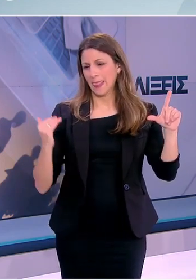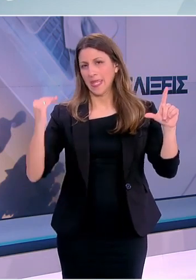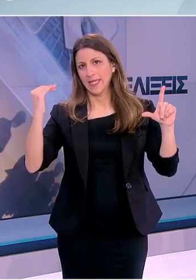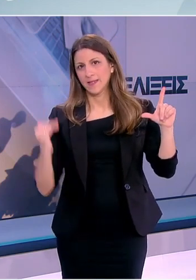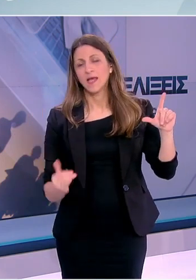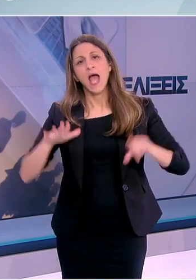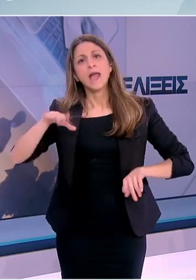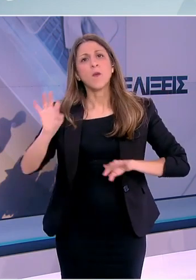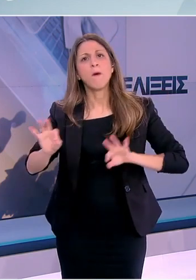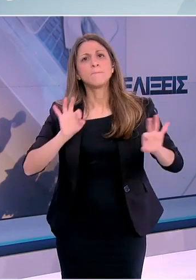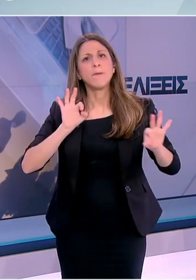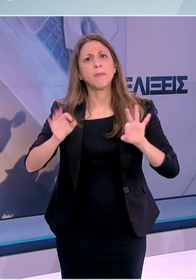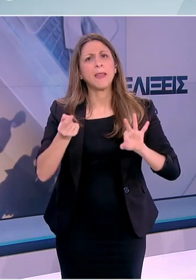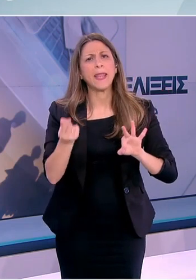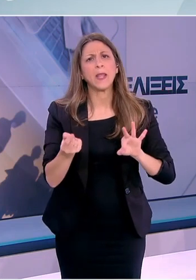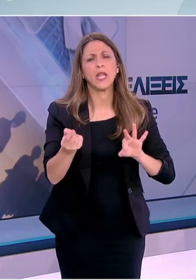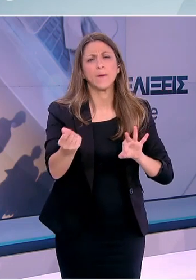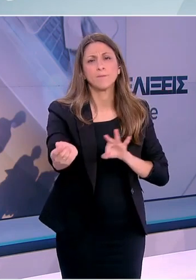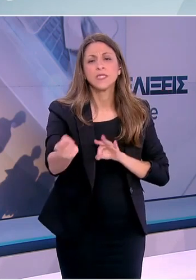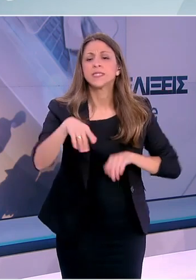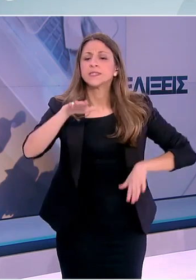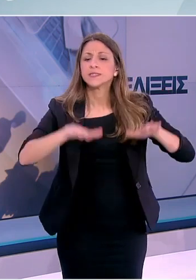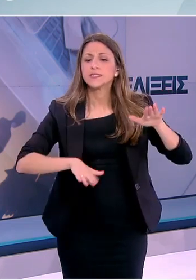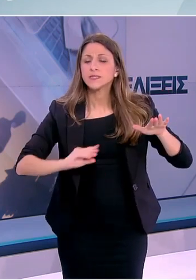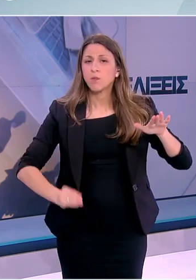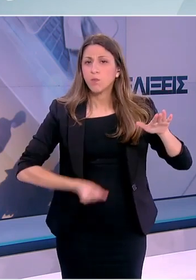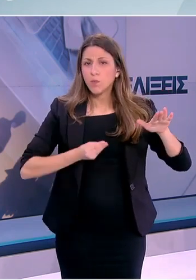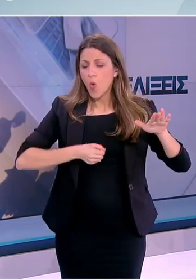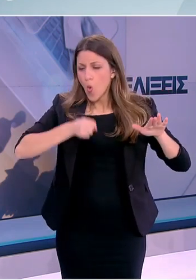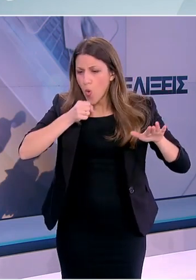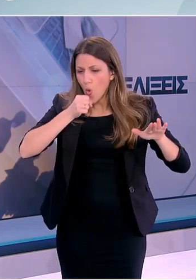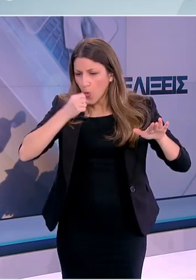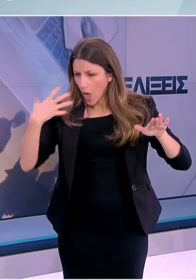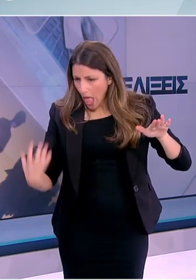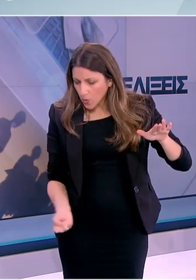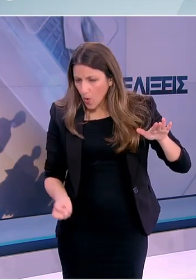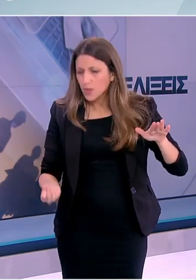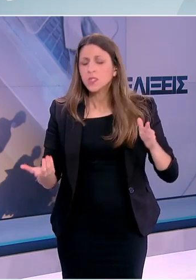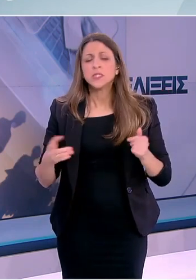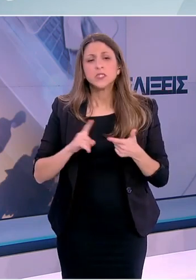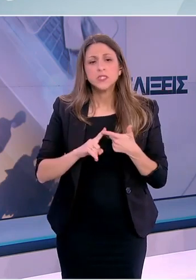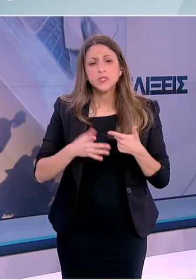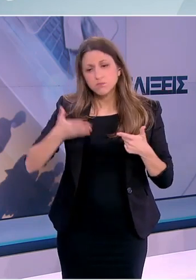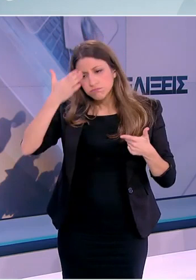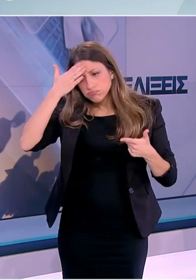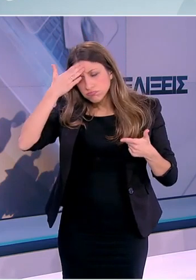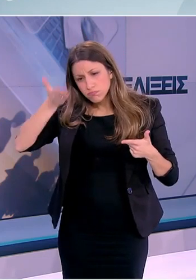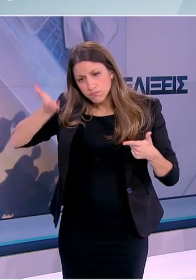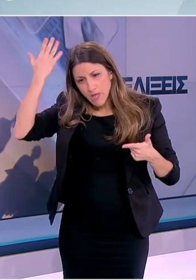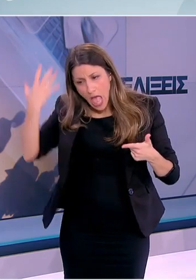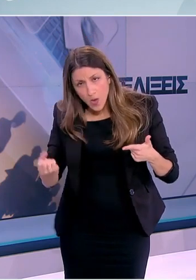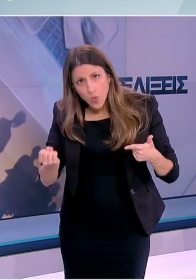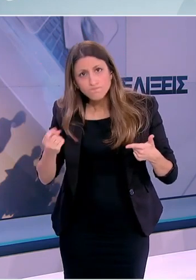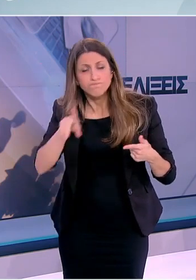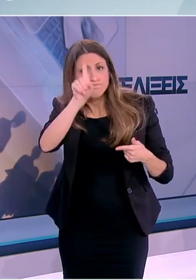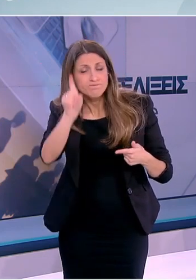επίπεδο διασποράς στον πληθυσμό. Εξαρτάται από τις ασυμπτωματικές μορφές, όπως ακούγεται από όλους και γράφεται.